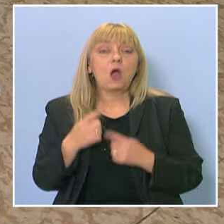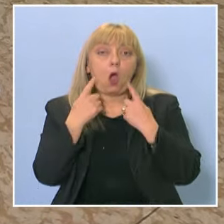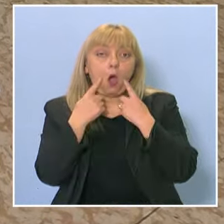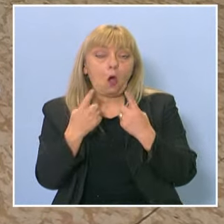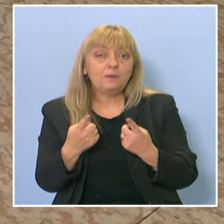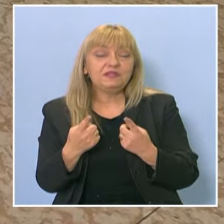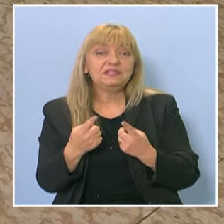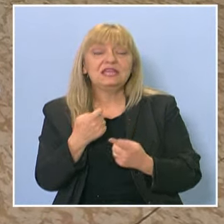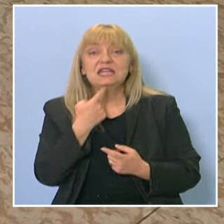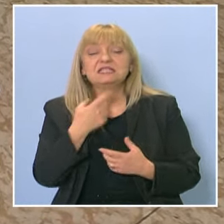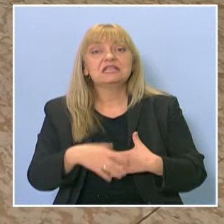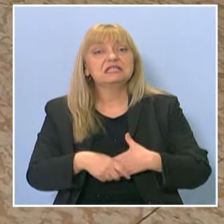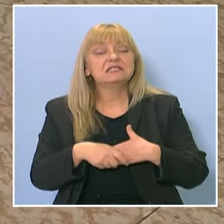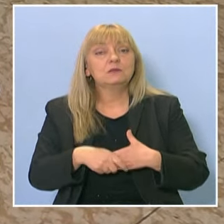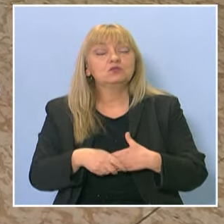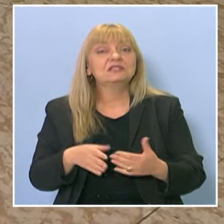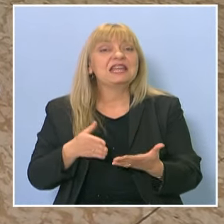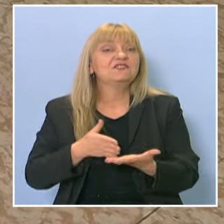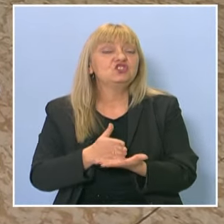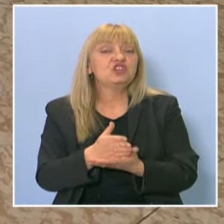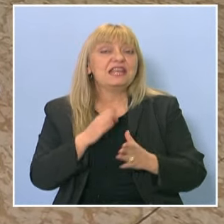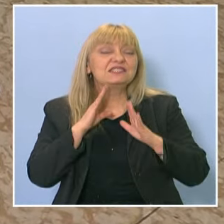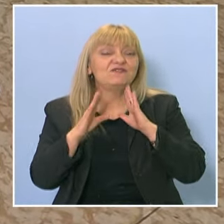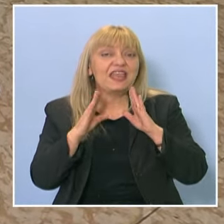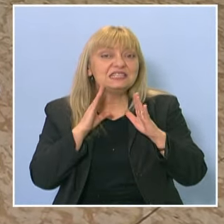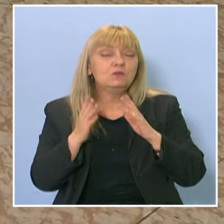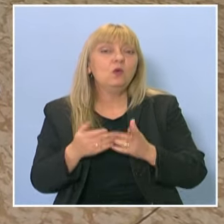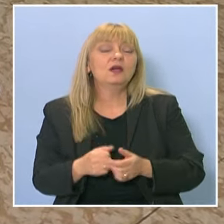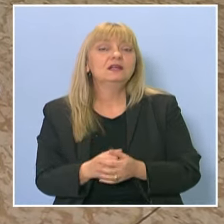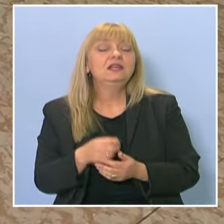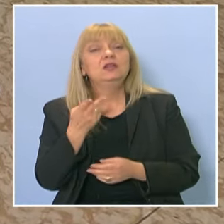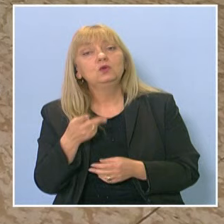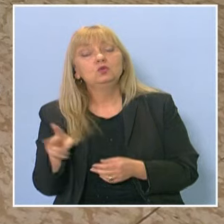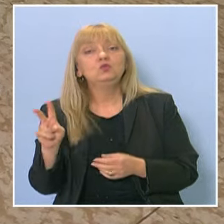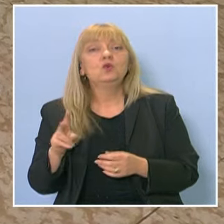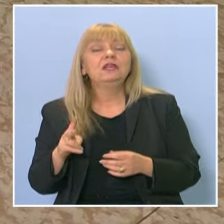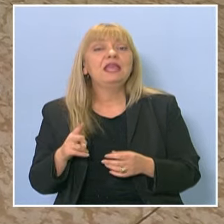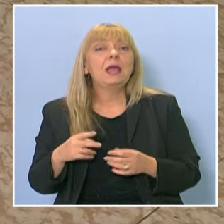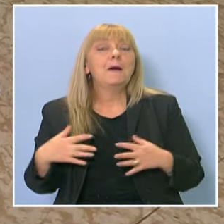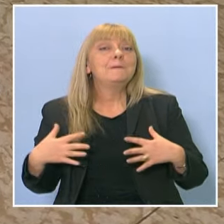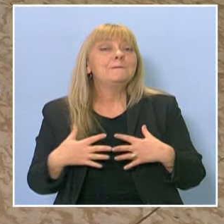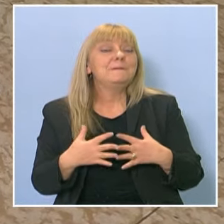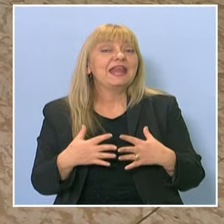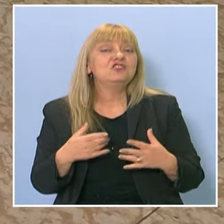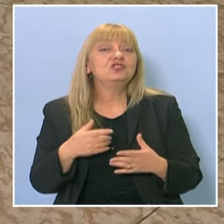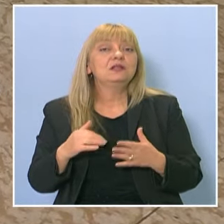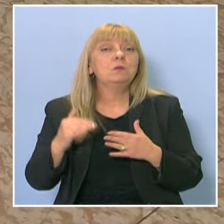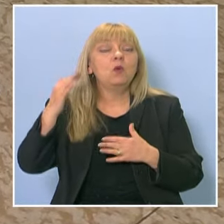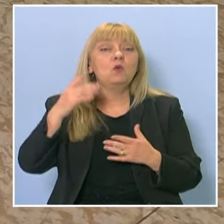опити за запознанства чрез Фейсбук или други мрежи на по-големи